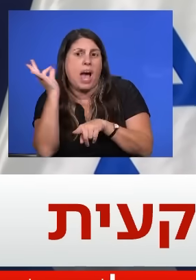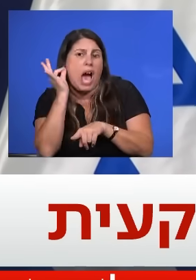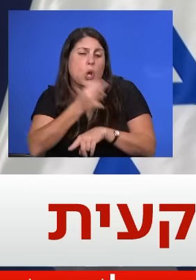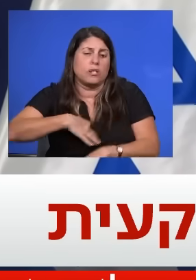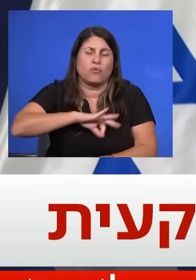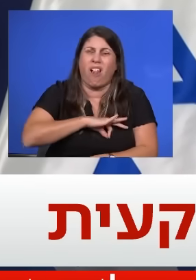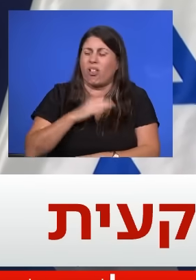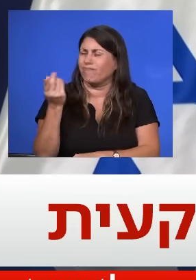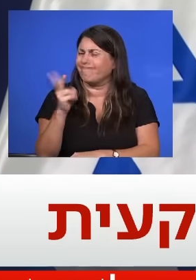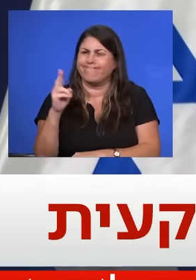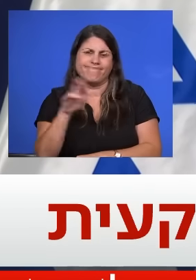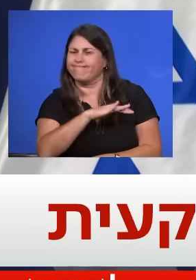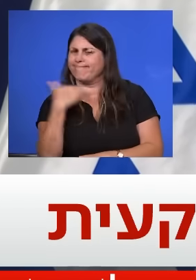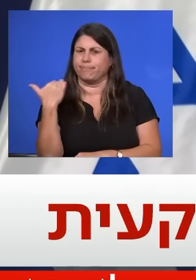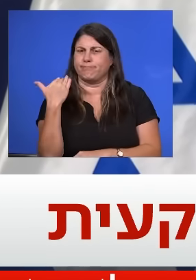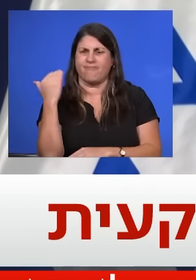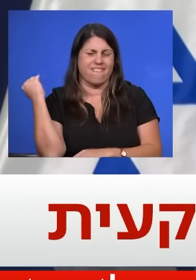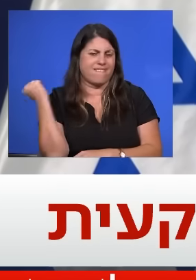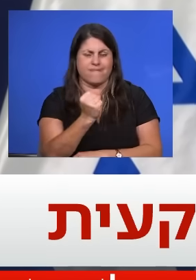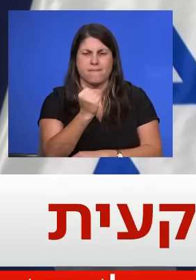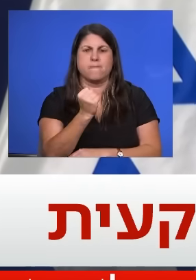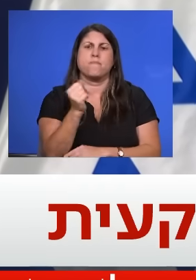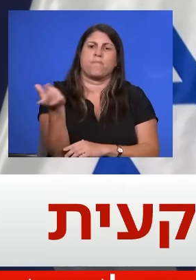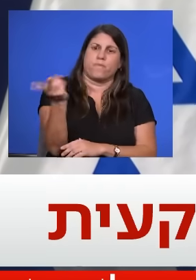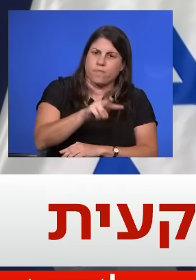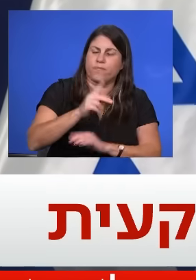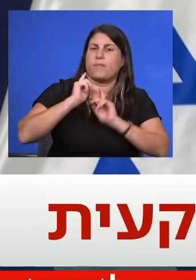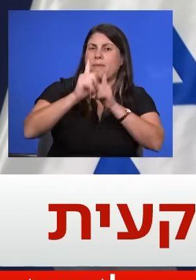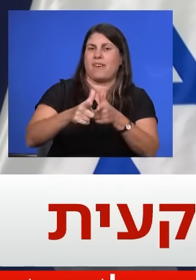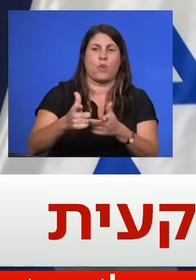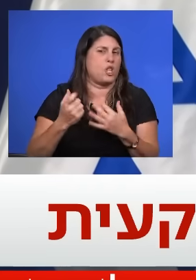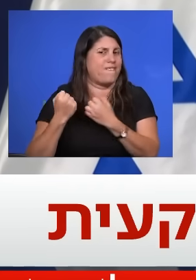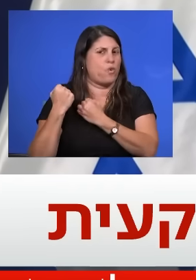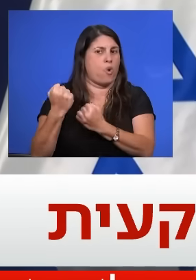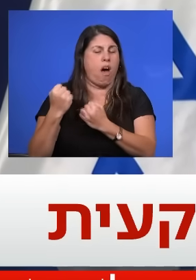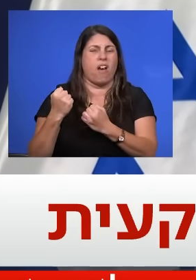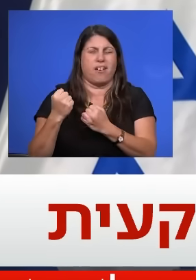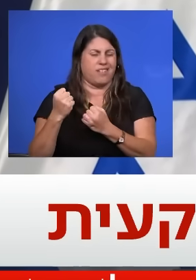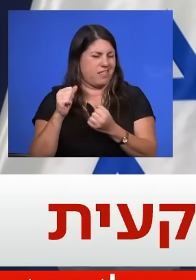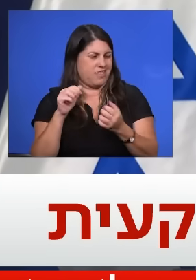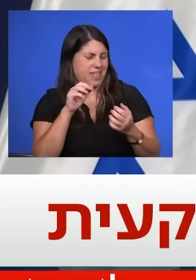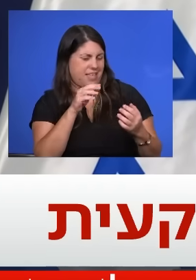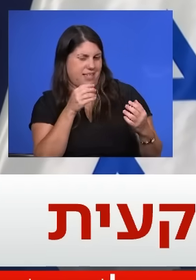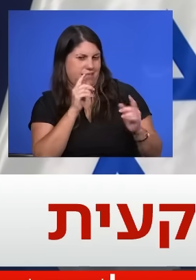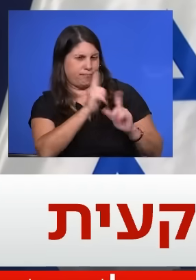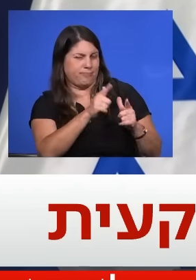קר ושנפלו בקרבות גבורה מול מפלצות הטרף שקמו עלינו